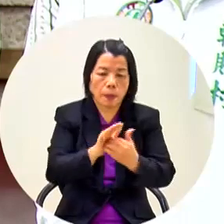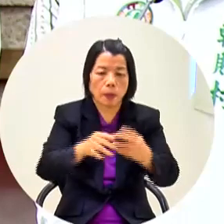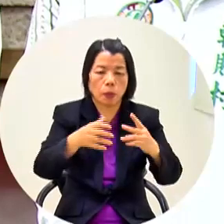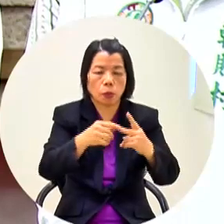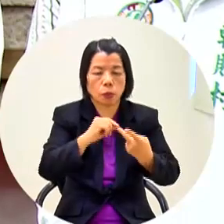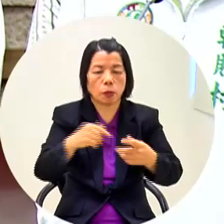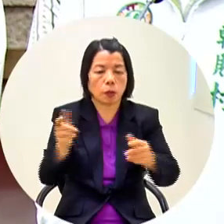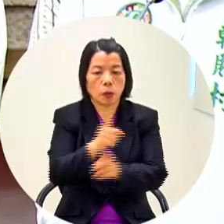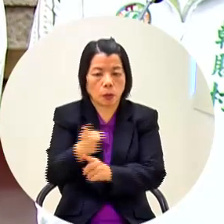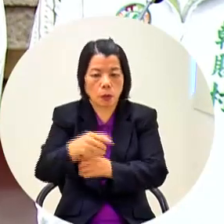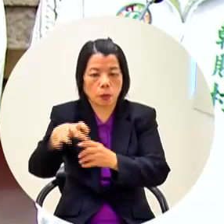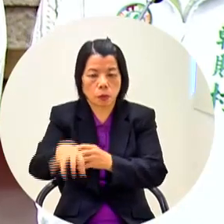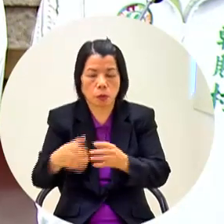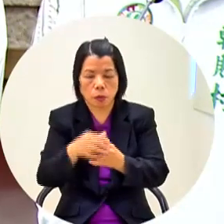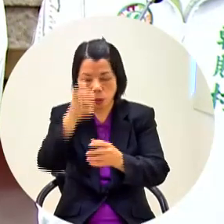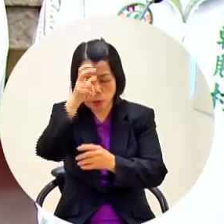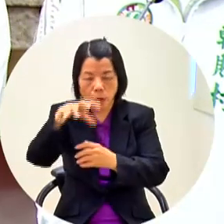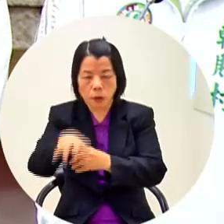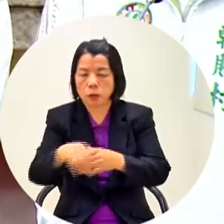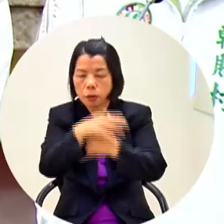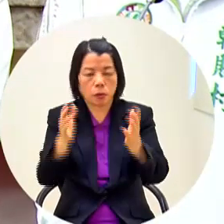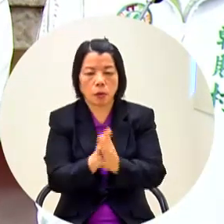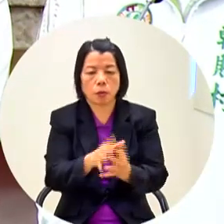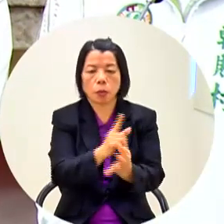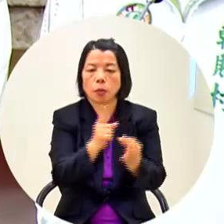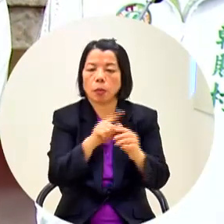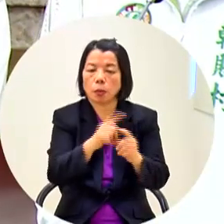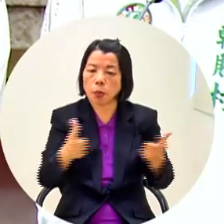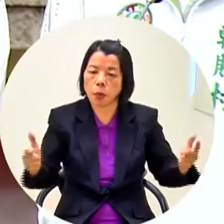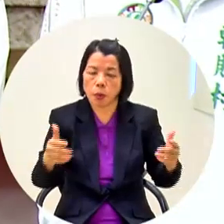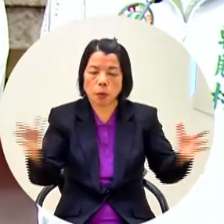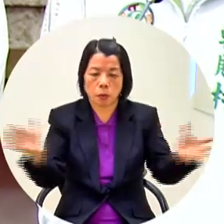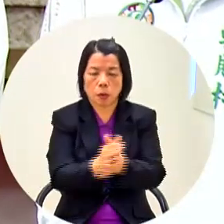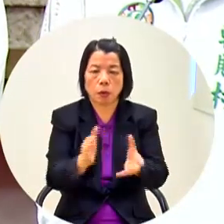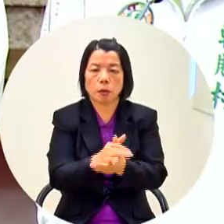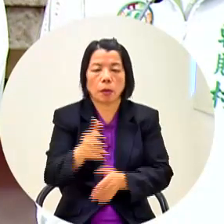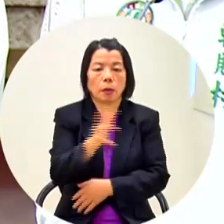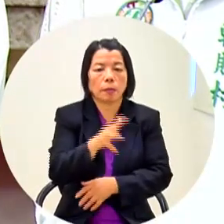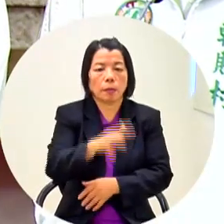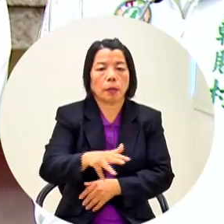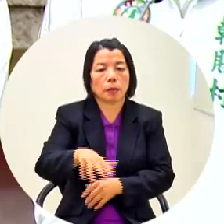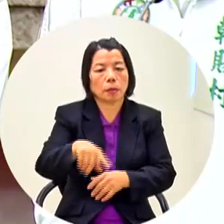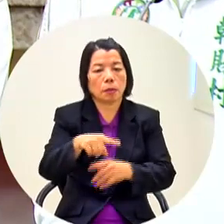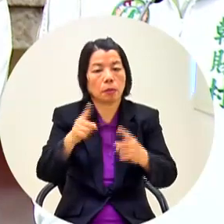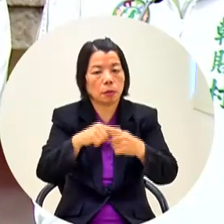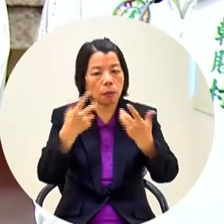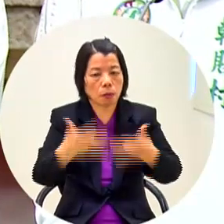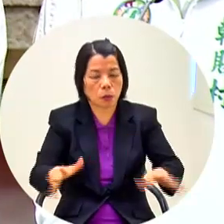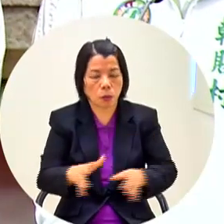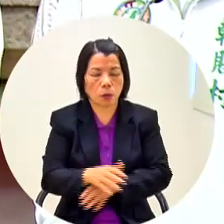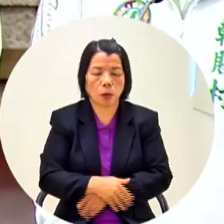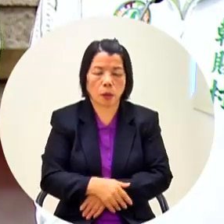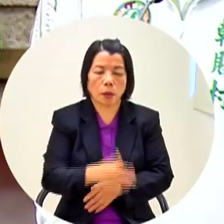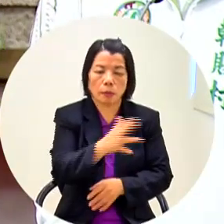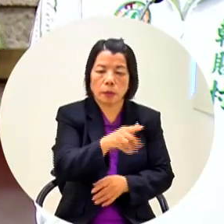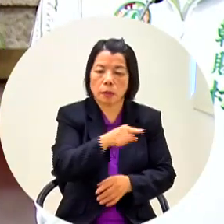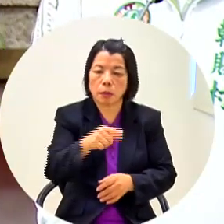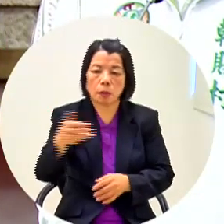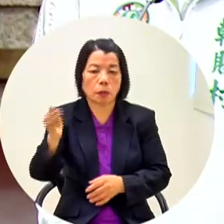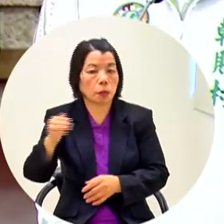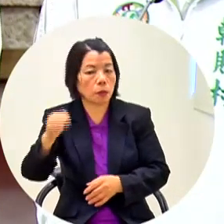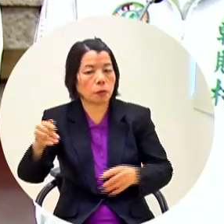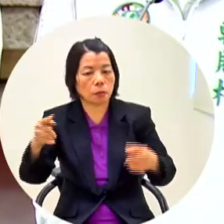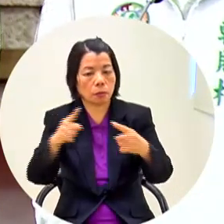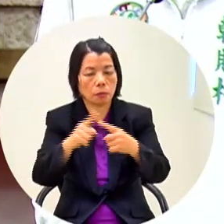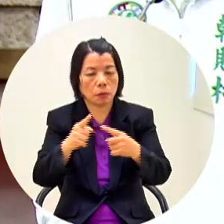有我们市政府的工作伙伴、工作同仁，总共加起来大概有8000多人到9000人左右。我们第一阶段希